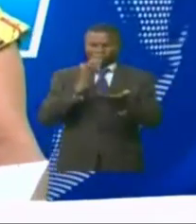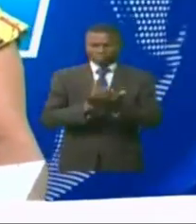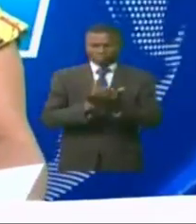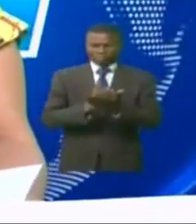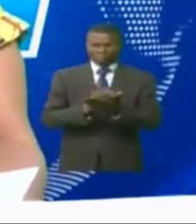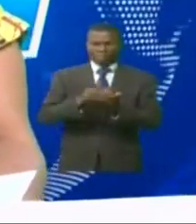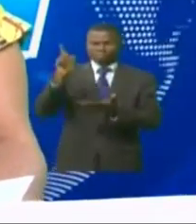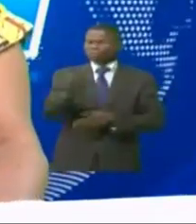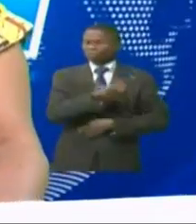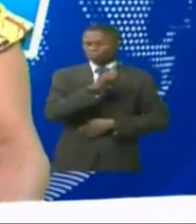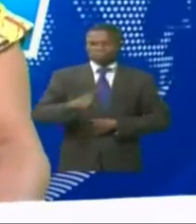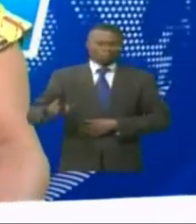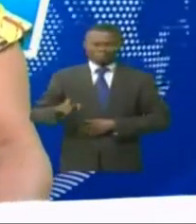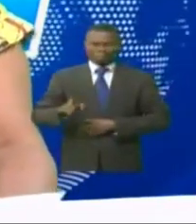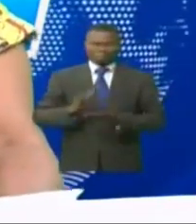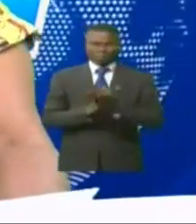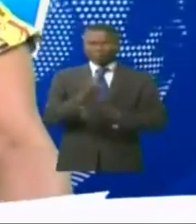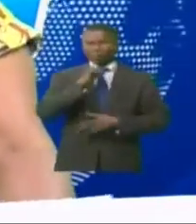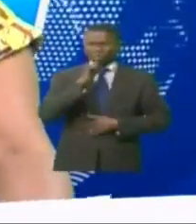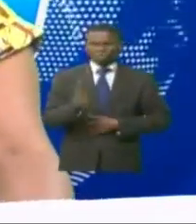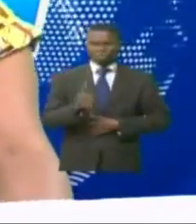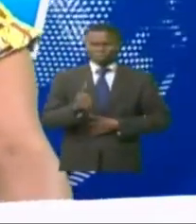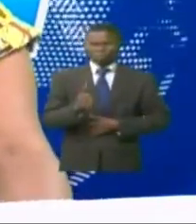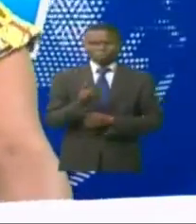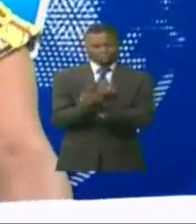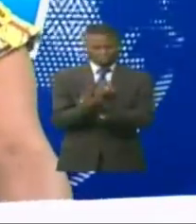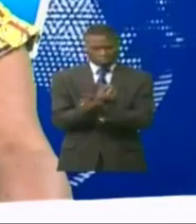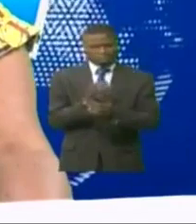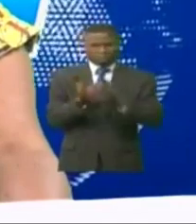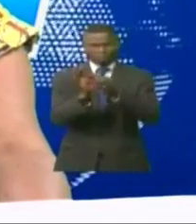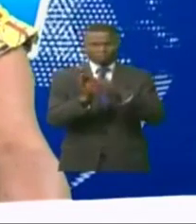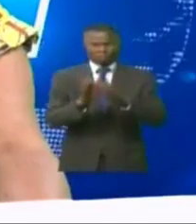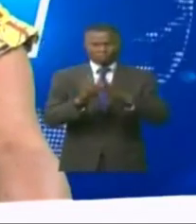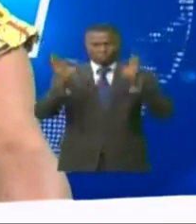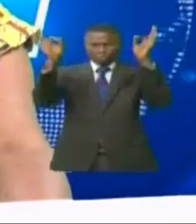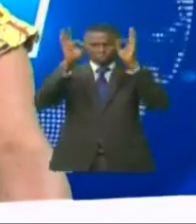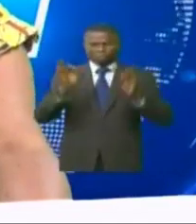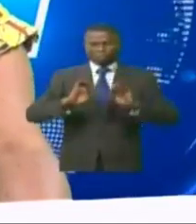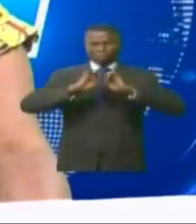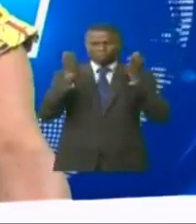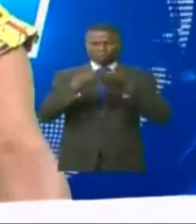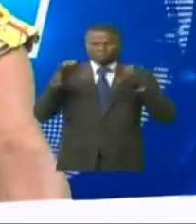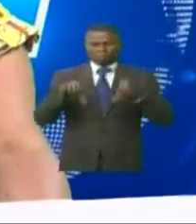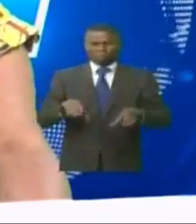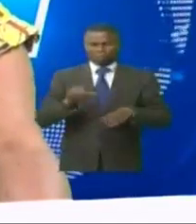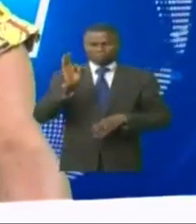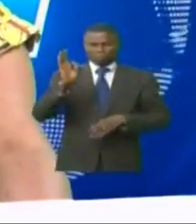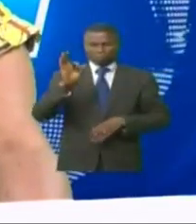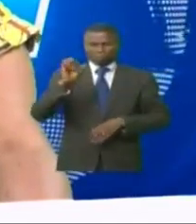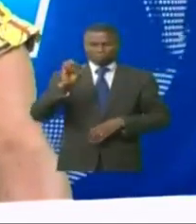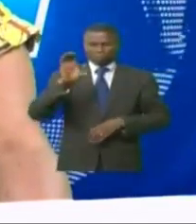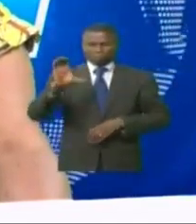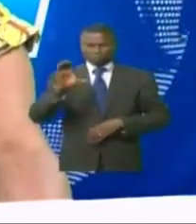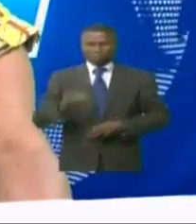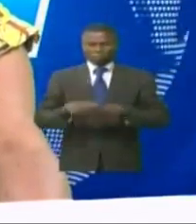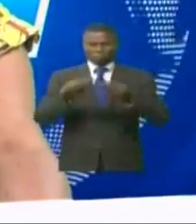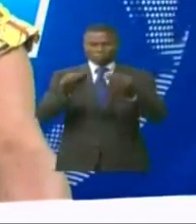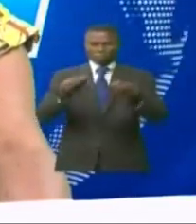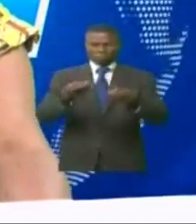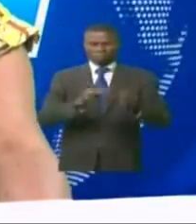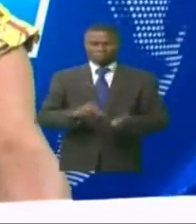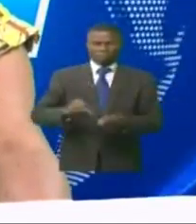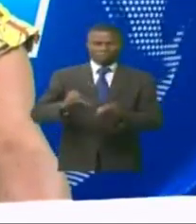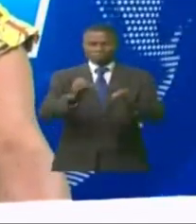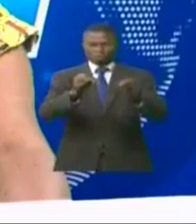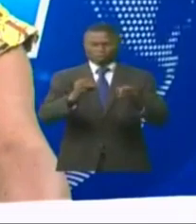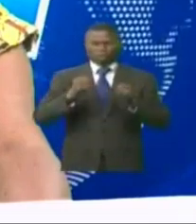nul de plein droit. L'ARSP, en collaboration avec la Fédération des entreprises du Congo, FEC, a mis en place des